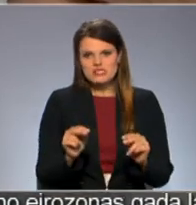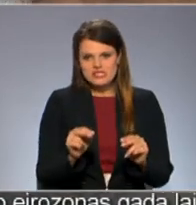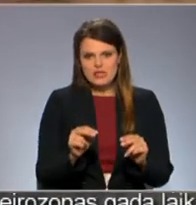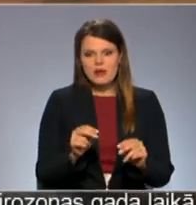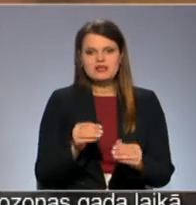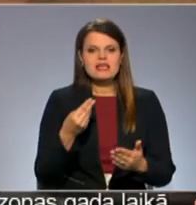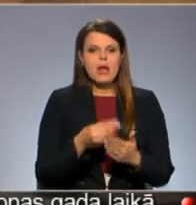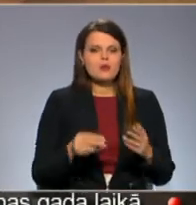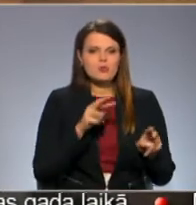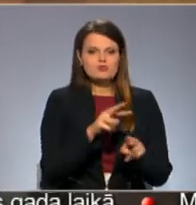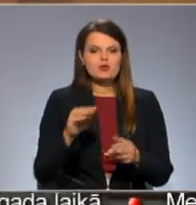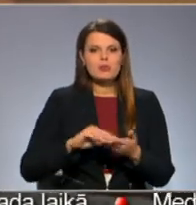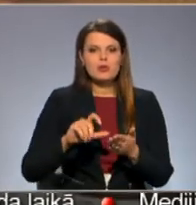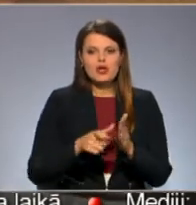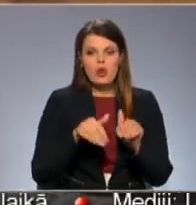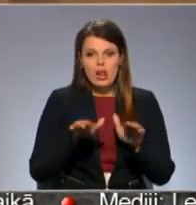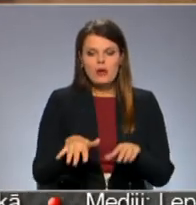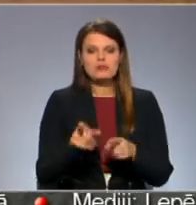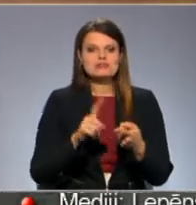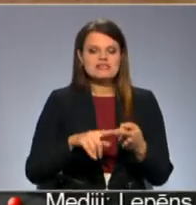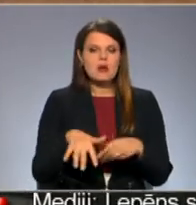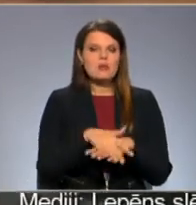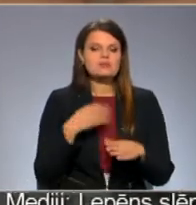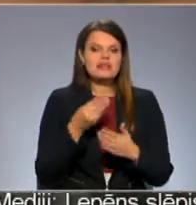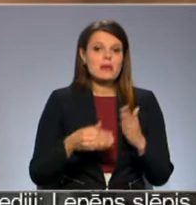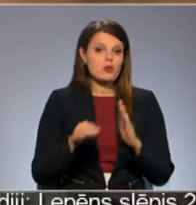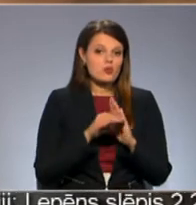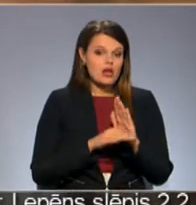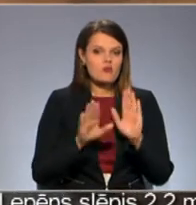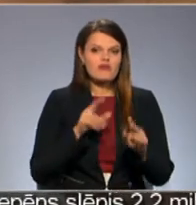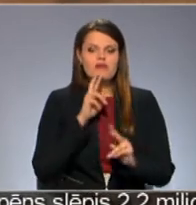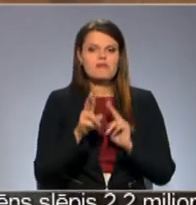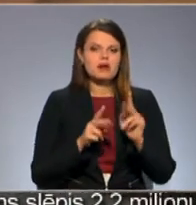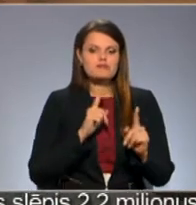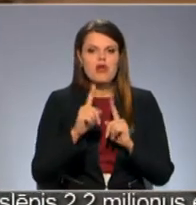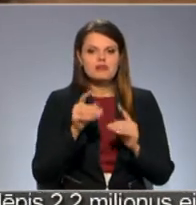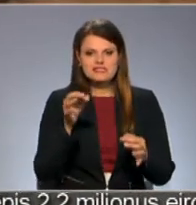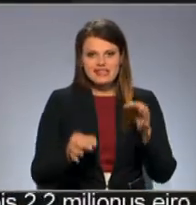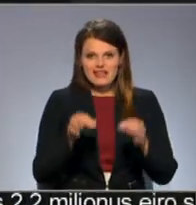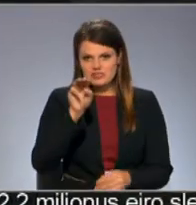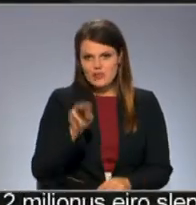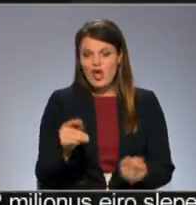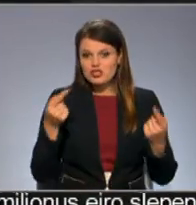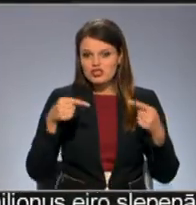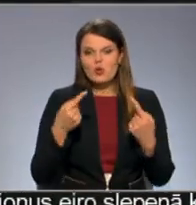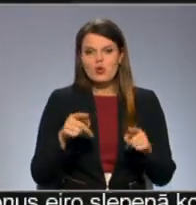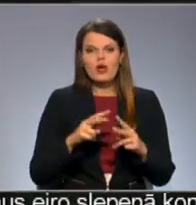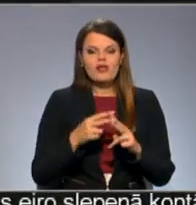Iepirkumu uzraudzības biroja lēmums saskaņā ar publisko iepirkumu likumu var pārsūdzēt administratīvajā tiesā mēneša laikā, ko